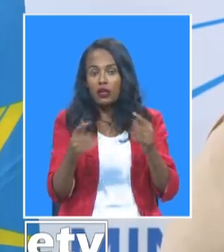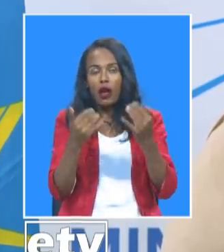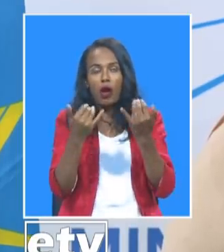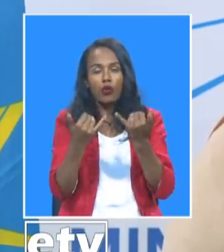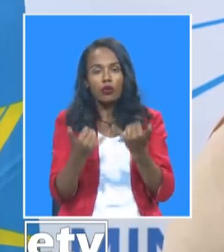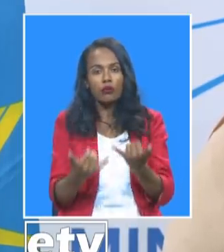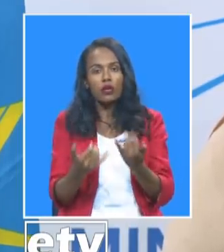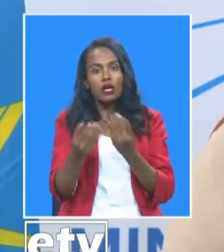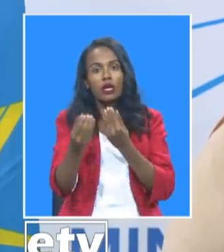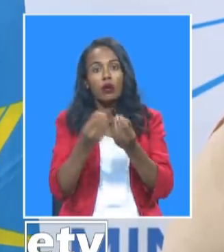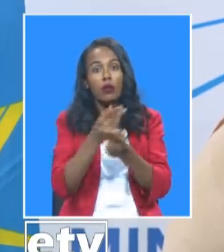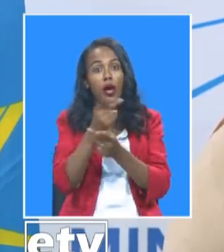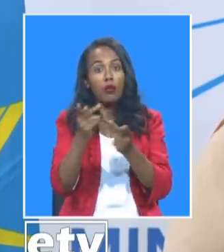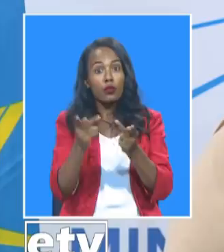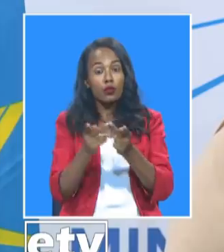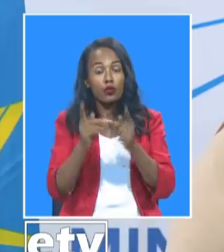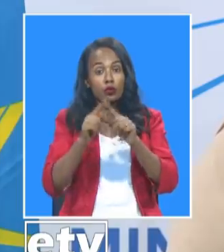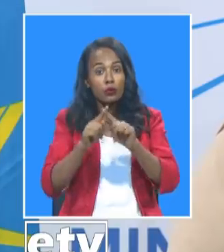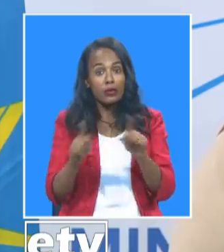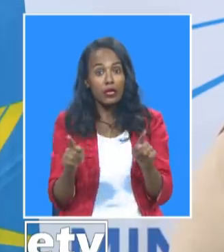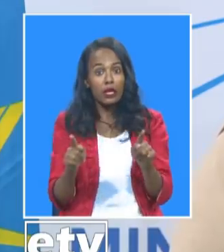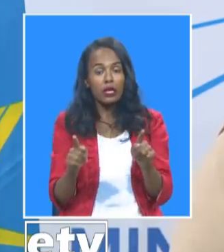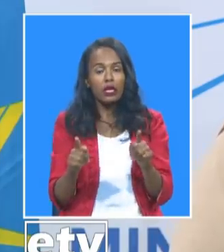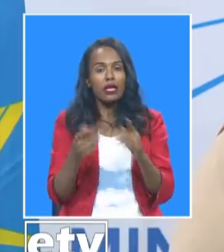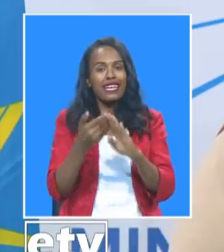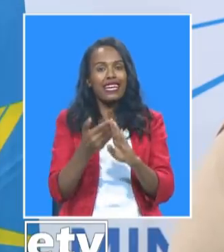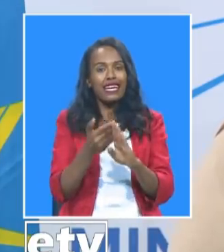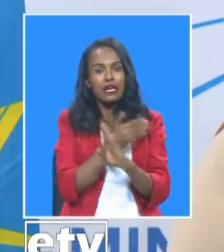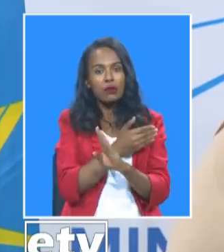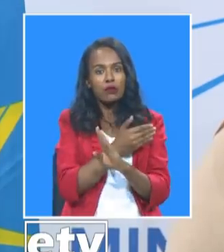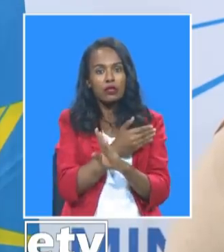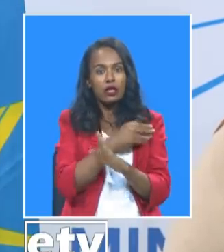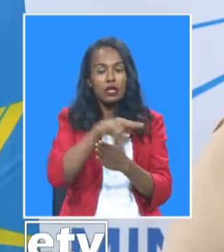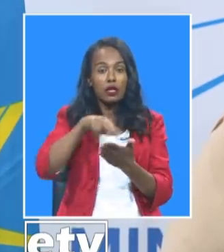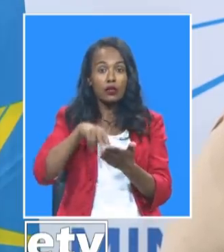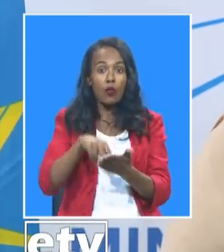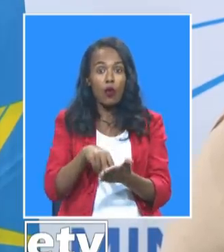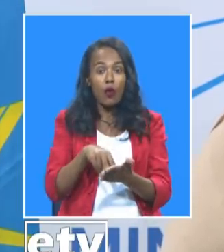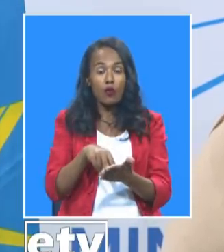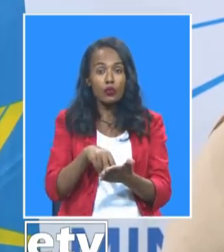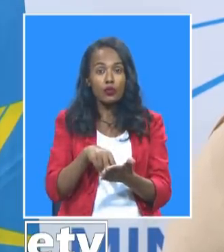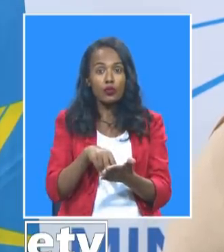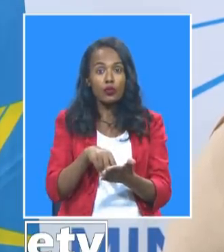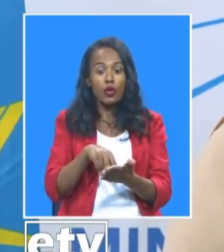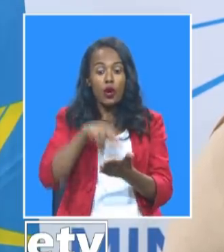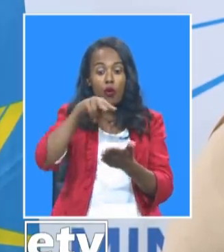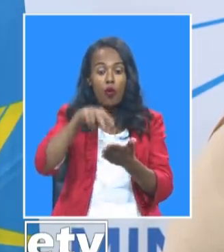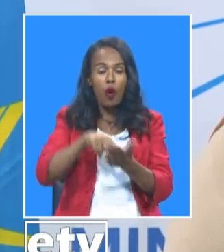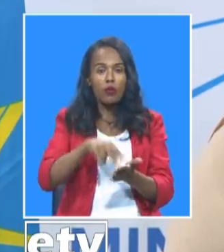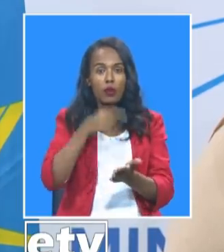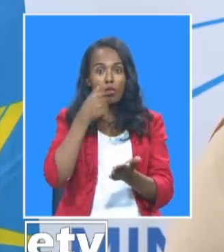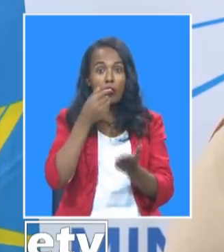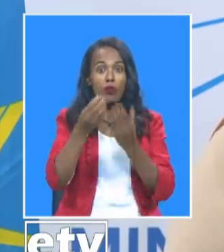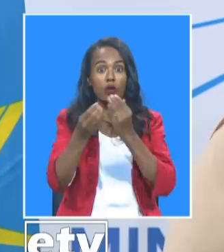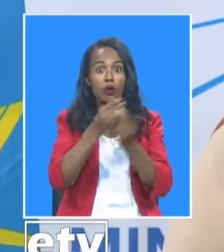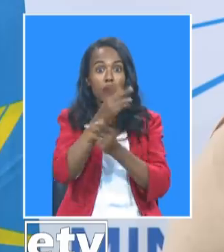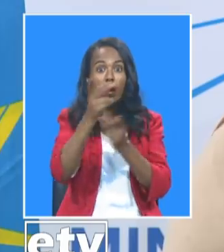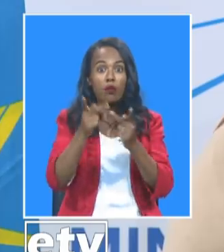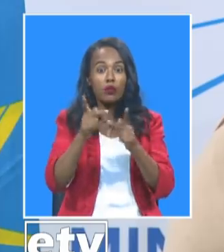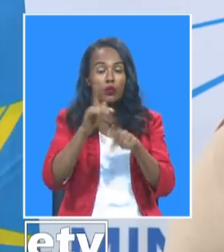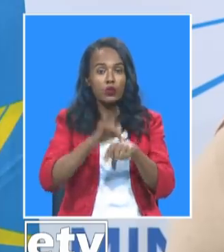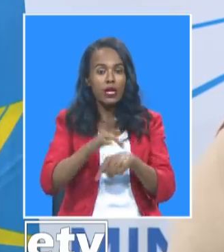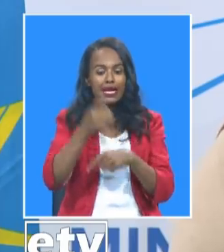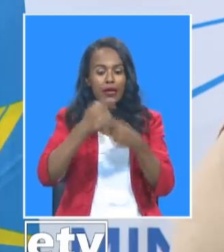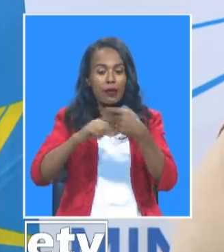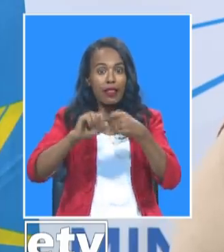አሁንም የገበያ ስፍራዎች በተለይ ቀደም ሲል የተቋቋሙ ቋሚ የሚባሉ የገበያ ስፍራዎች ላይ